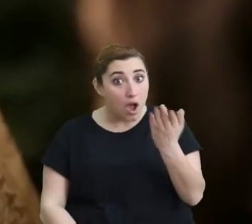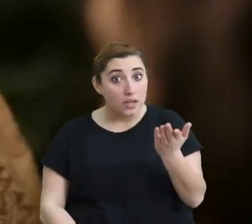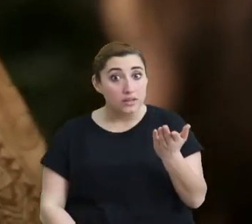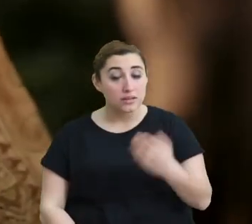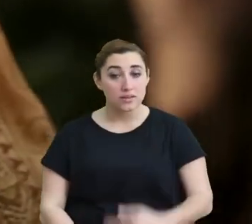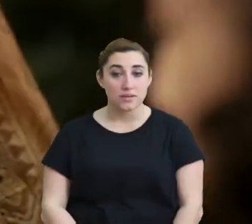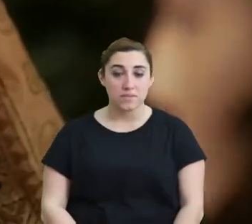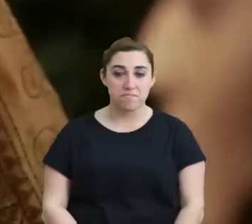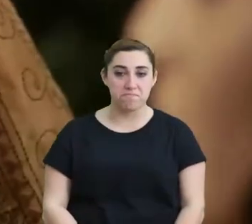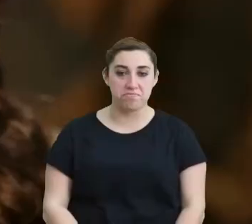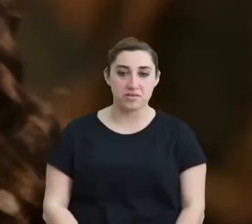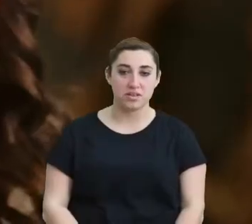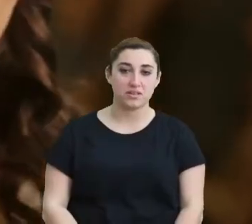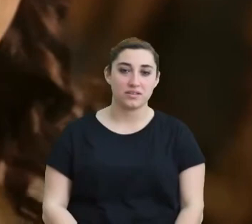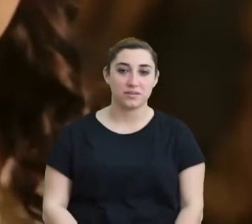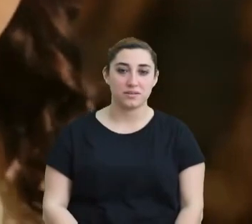sultan?